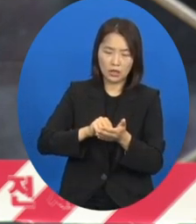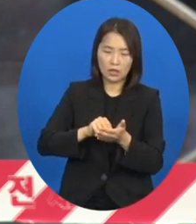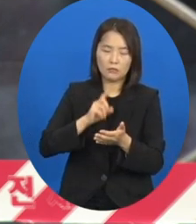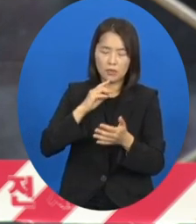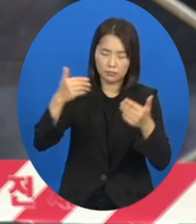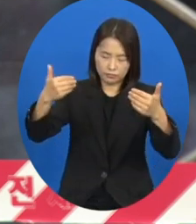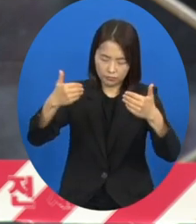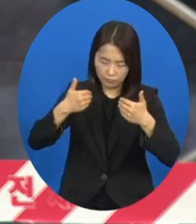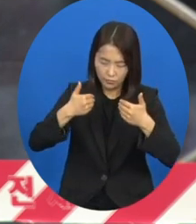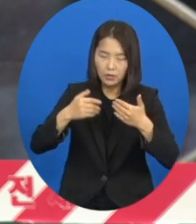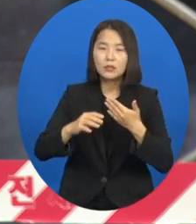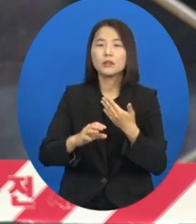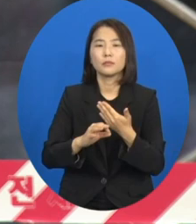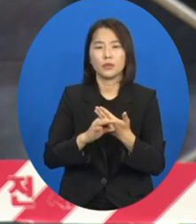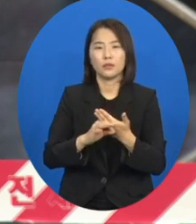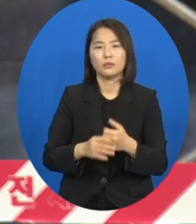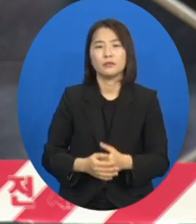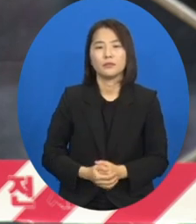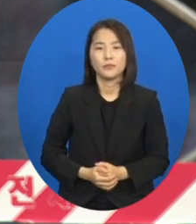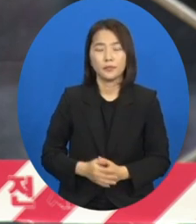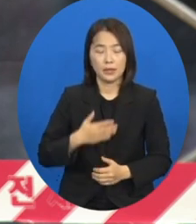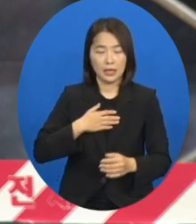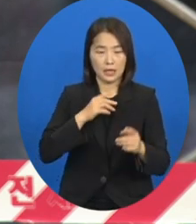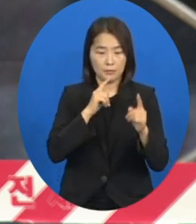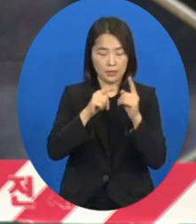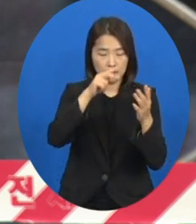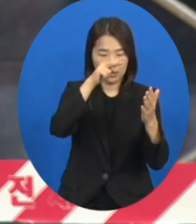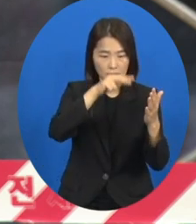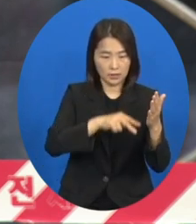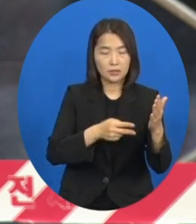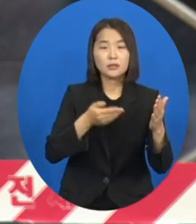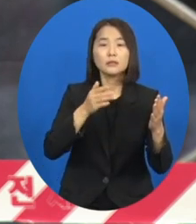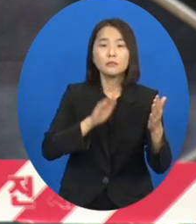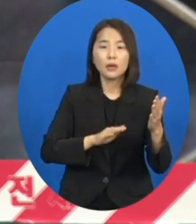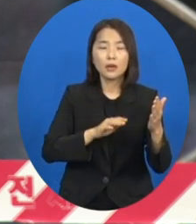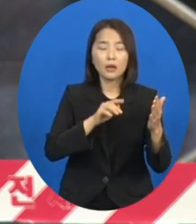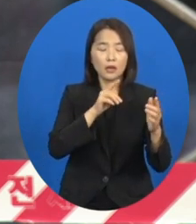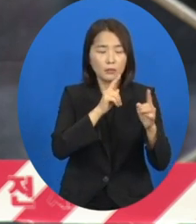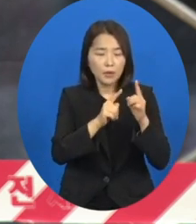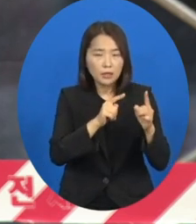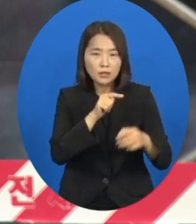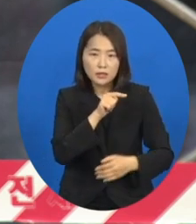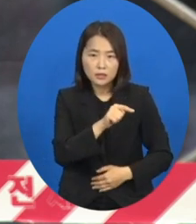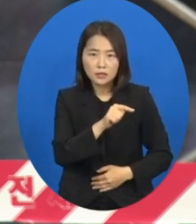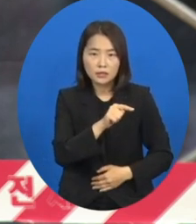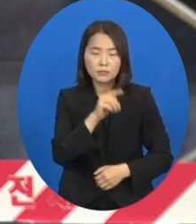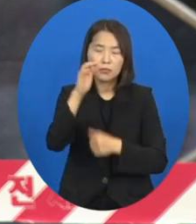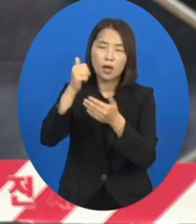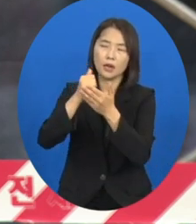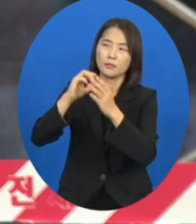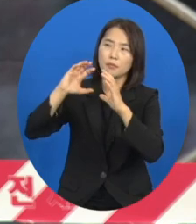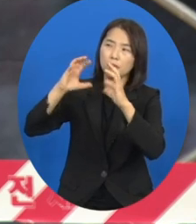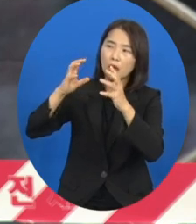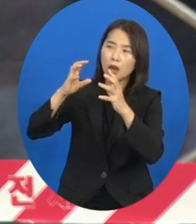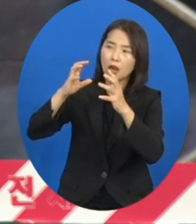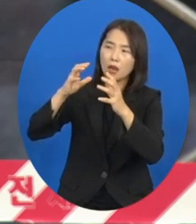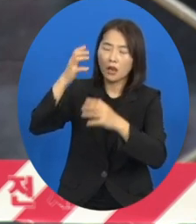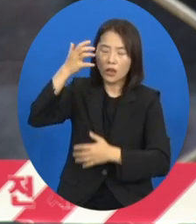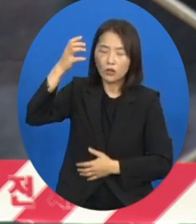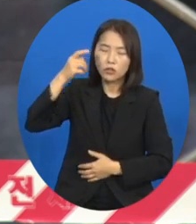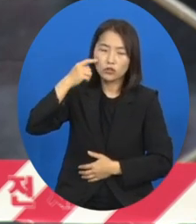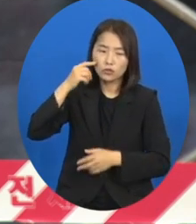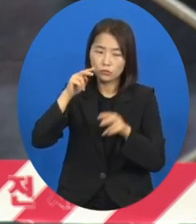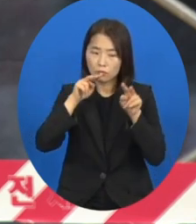기도하고 있다면, 내가 말씀을 보면서도 이 말씀을 하나님 나라와 영적인 눈으로 바라보지